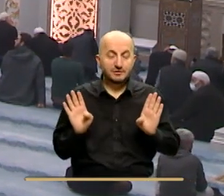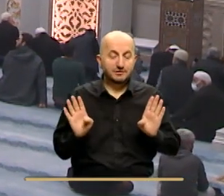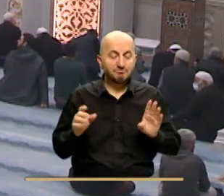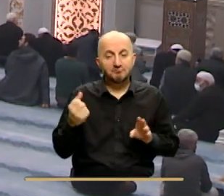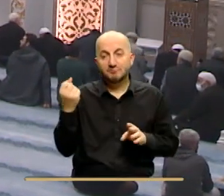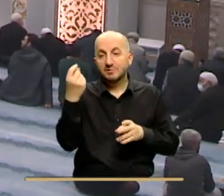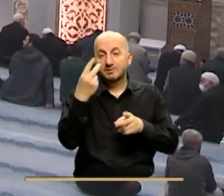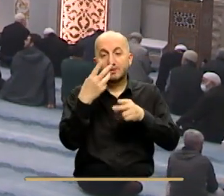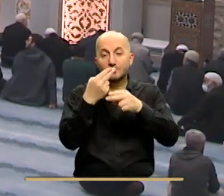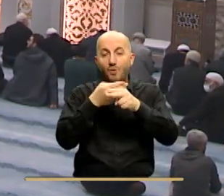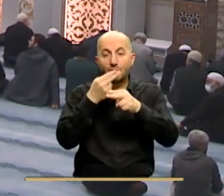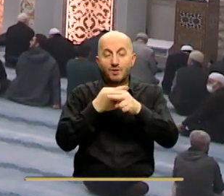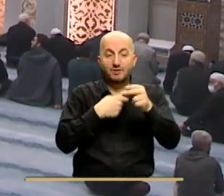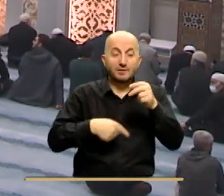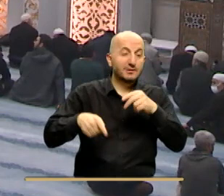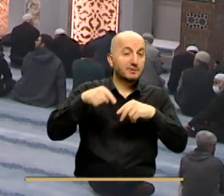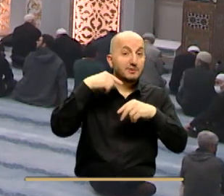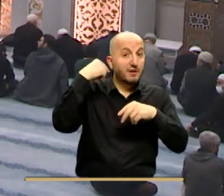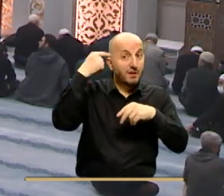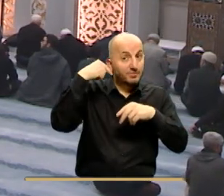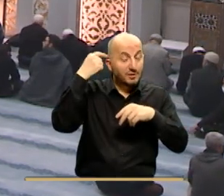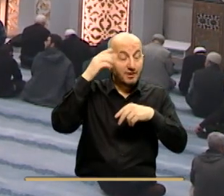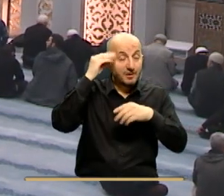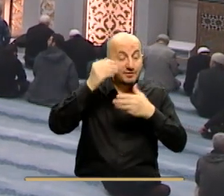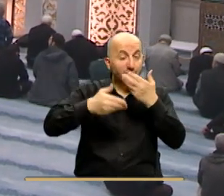birkaç örnekle bunu sizin anlayışınıza sunmak